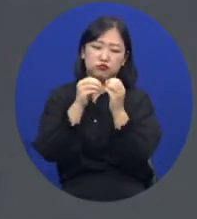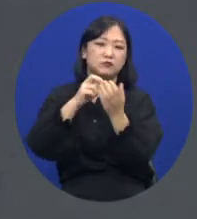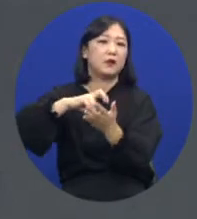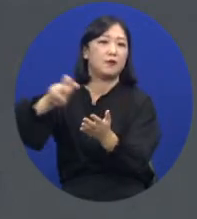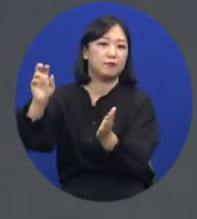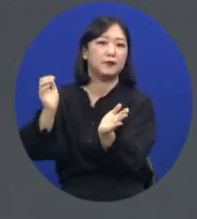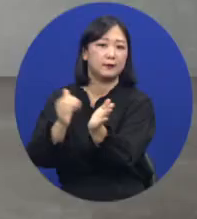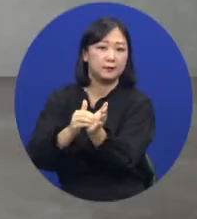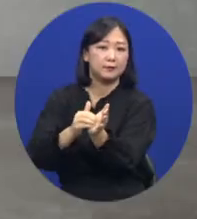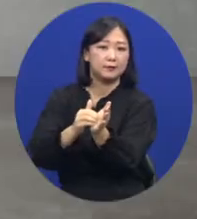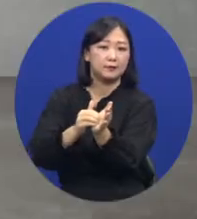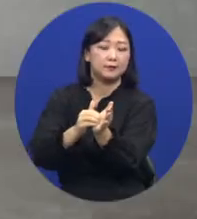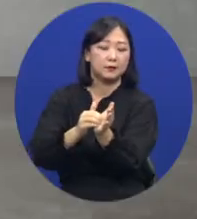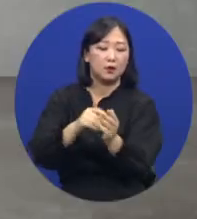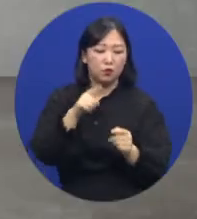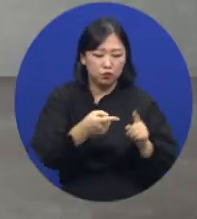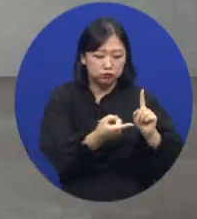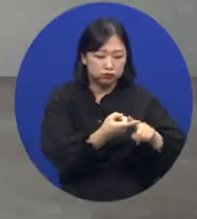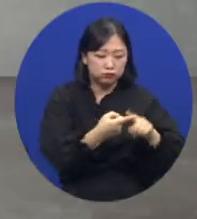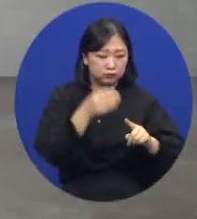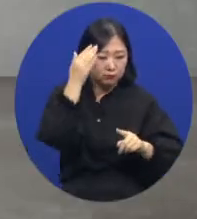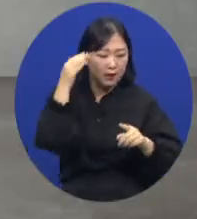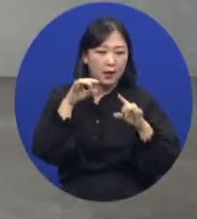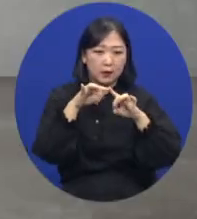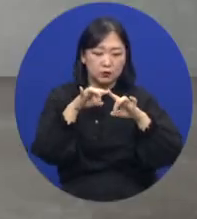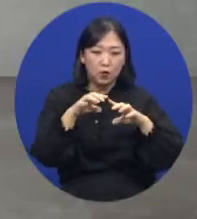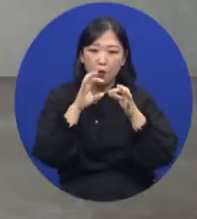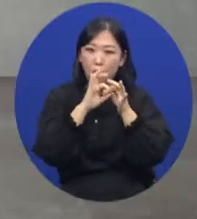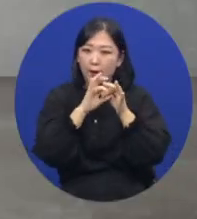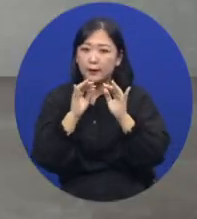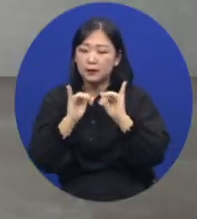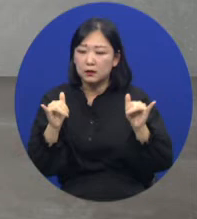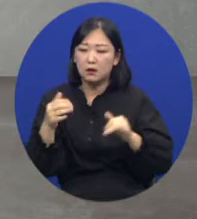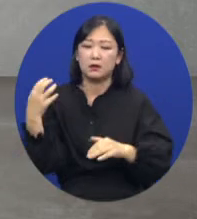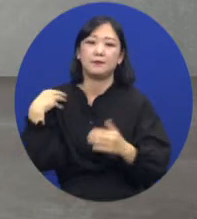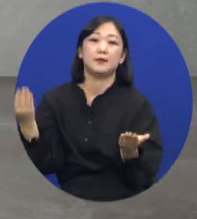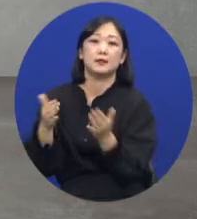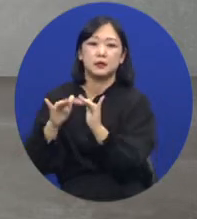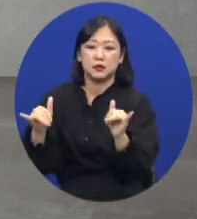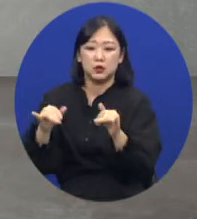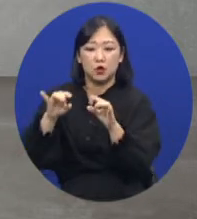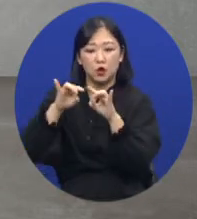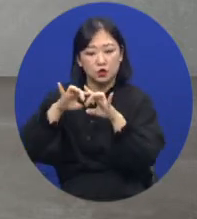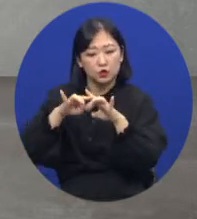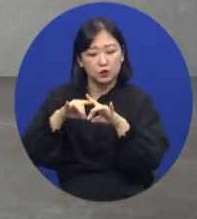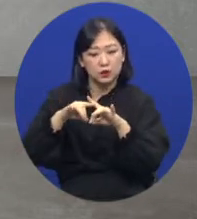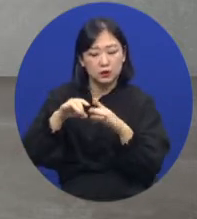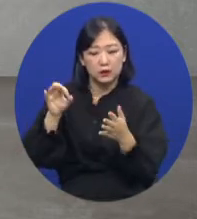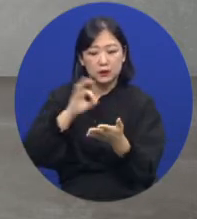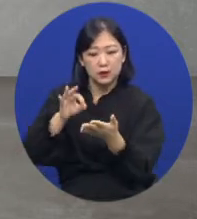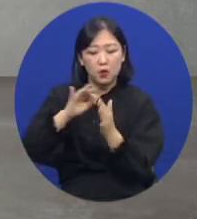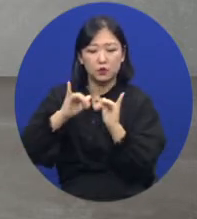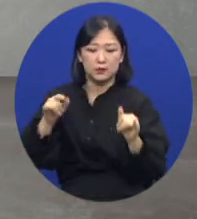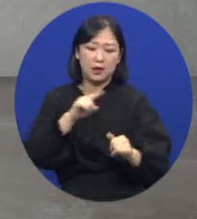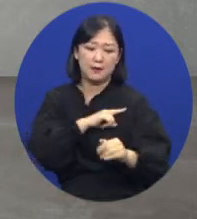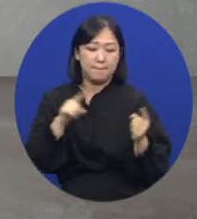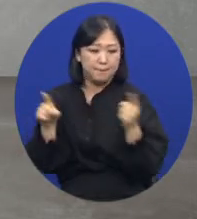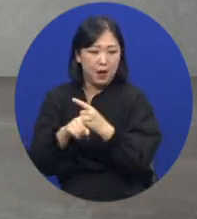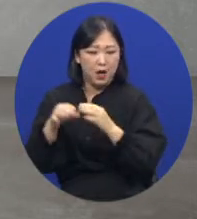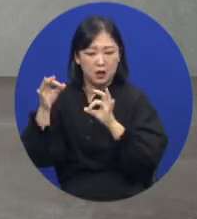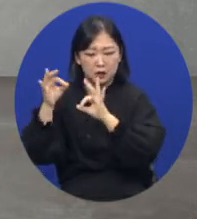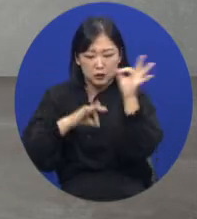보냈습니다. 이에 대해 한전 관계자는 담당 직원이 전기 사용자 명의를 변경하면서